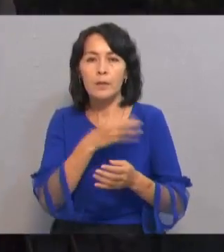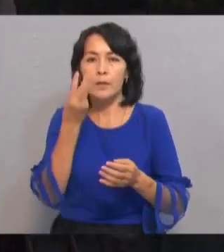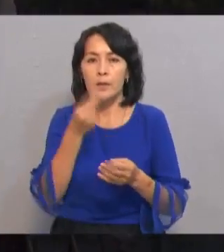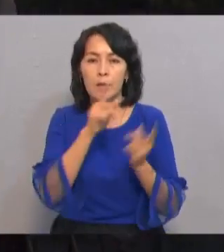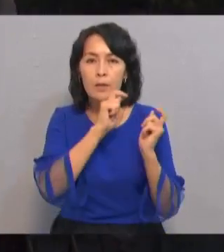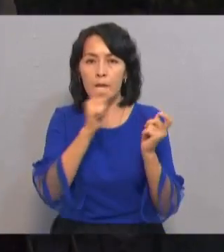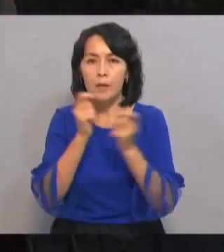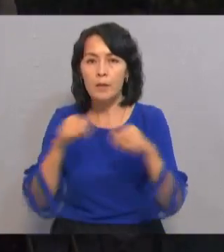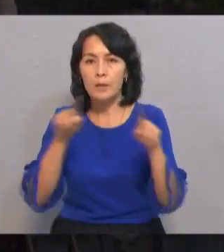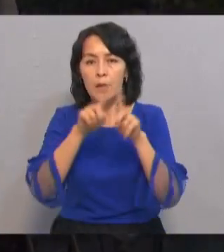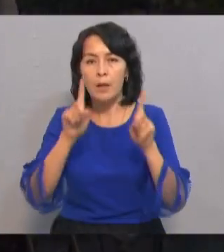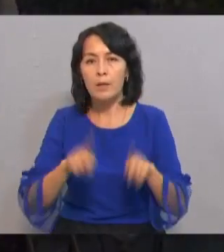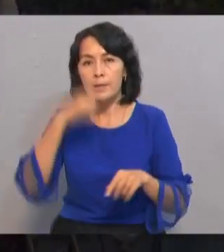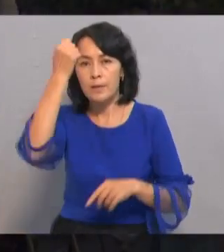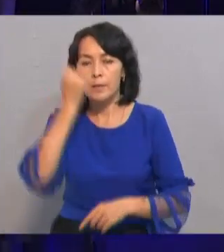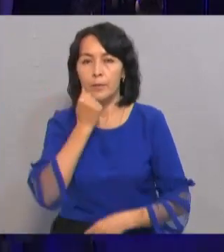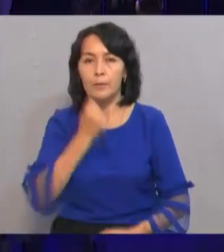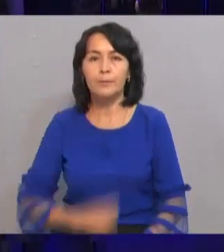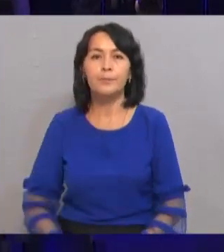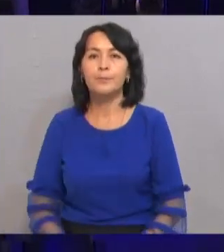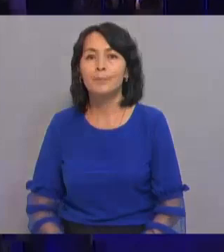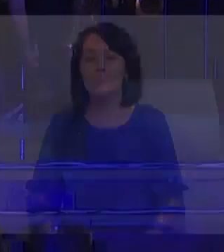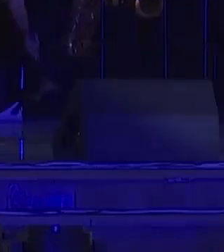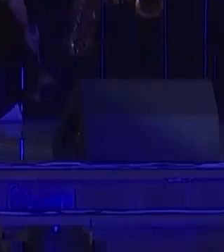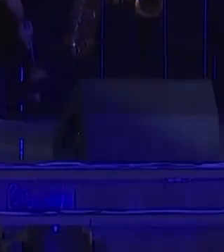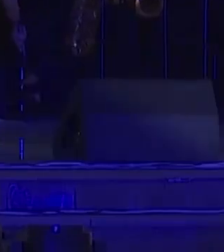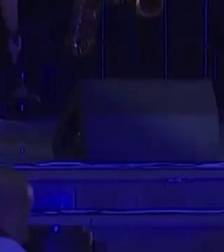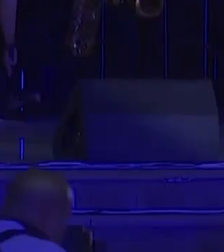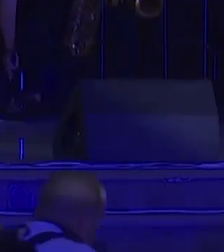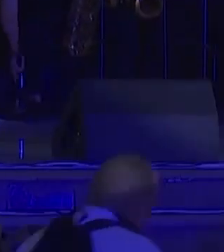денежные призы и специальные дипломы. Айжан Арапова, Алмаз Занабекулы, новости.